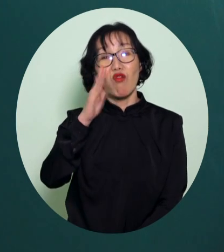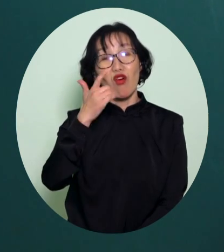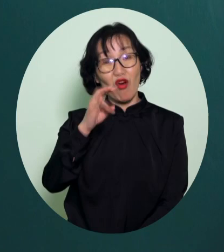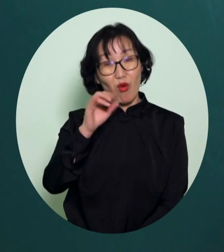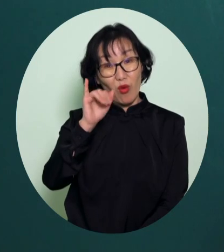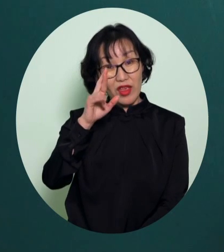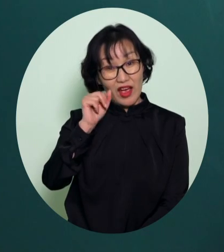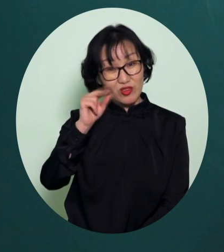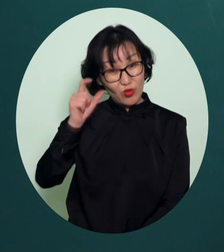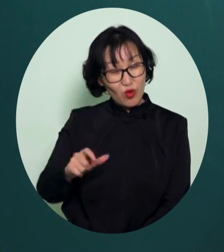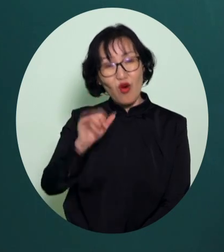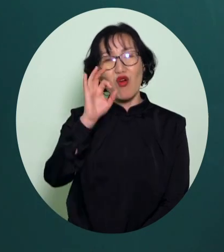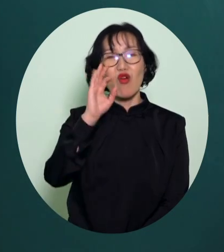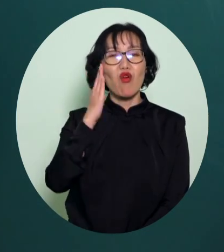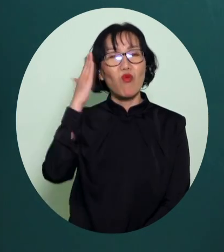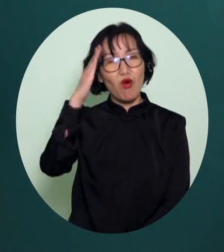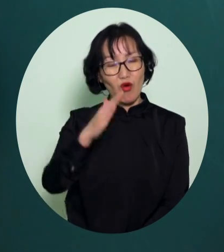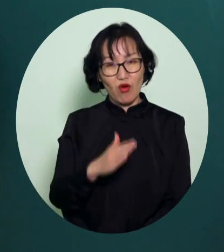өвгөн уяаж байж болох юм.